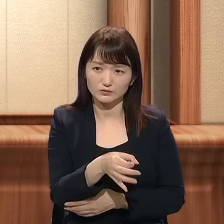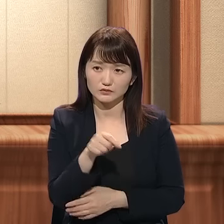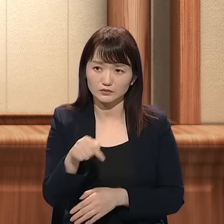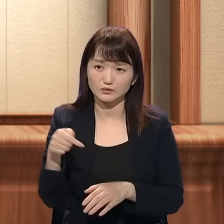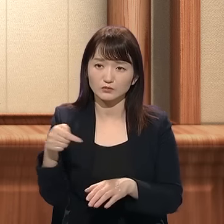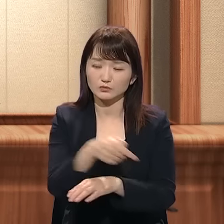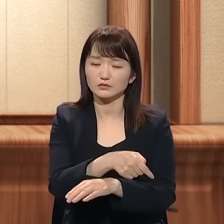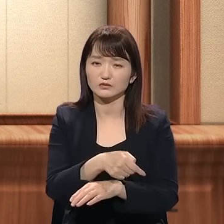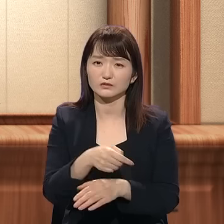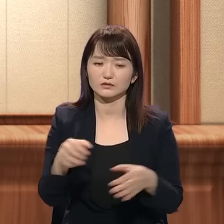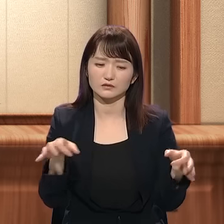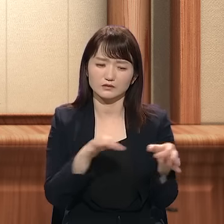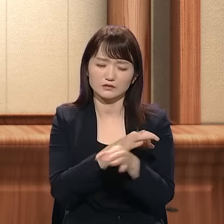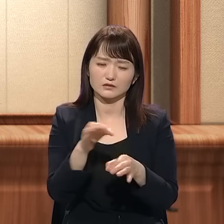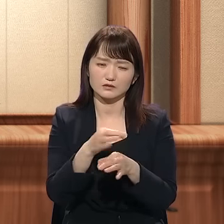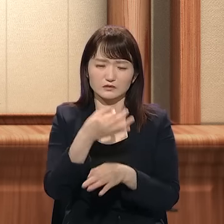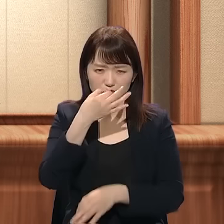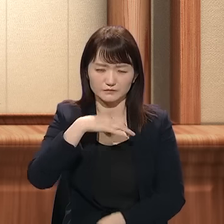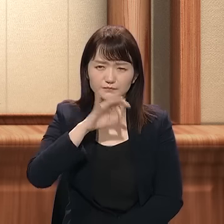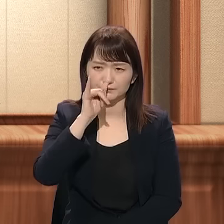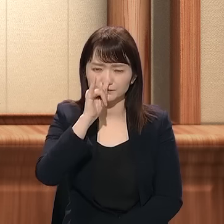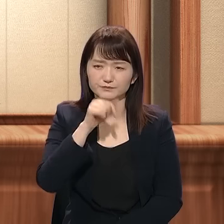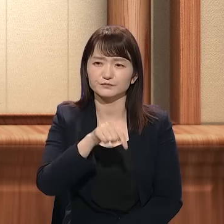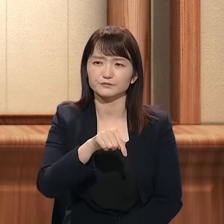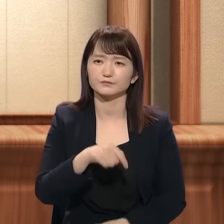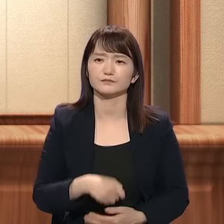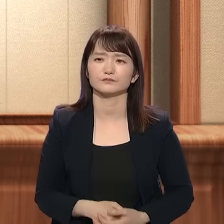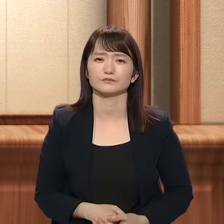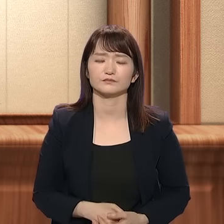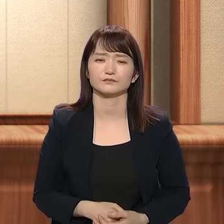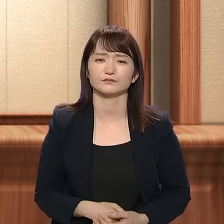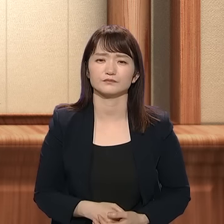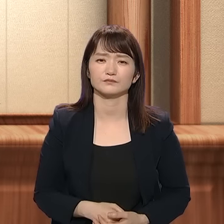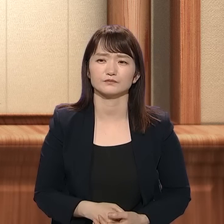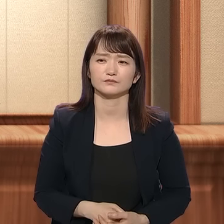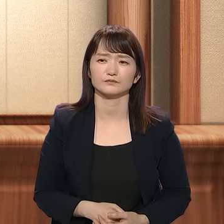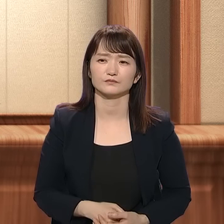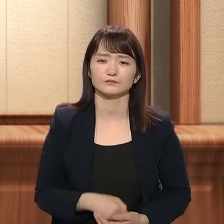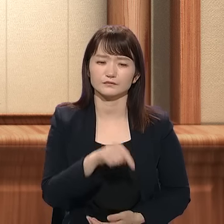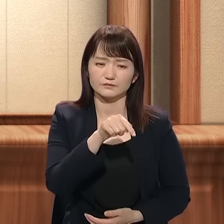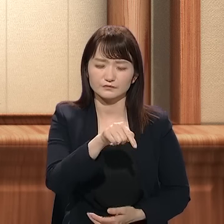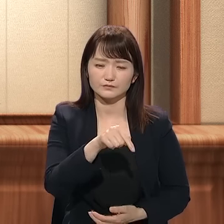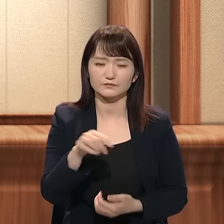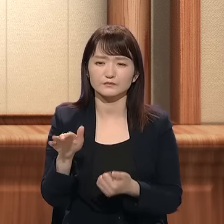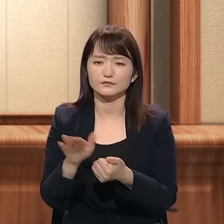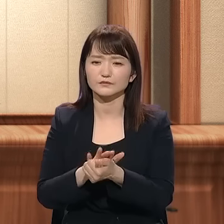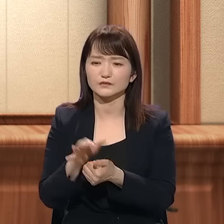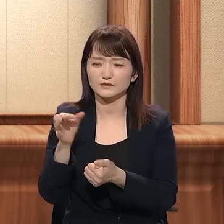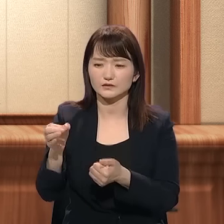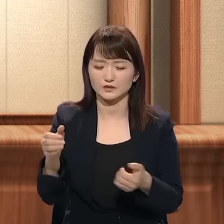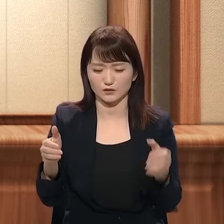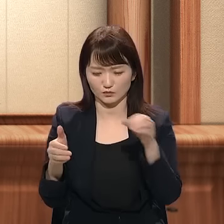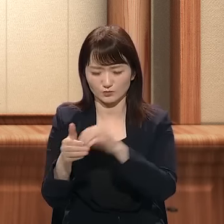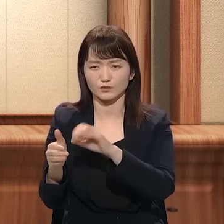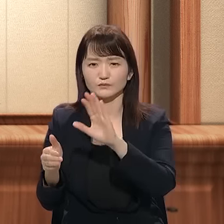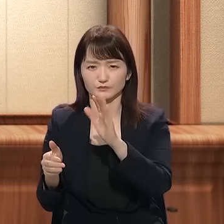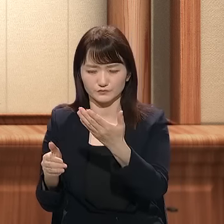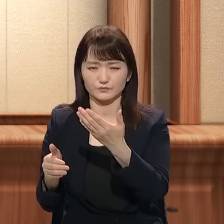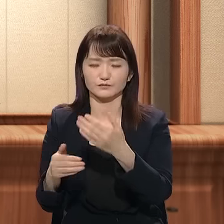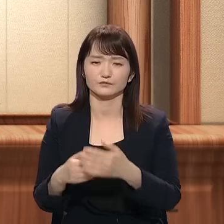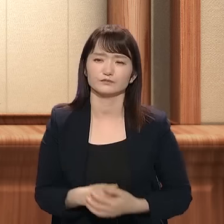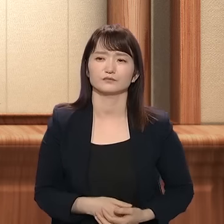어 경제적 이을 상당히 많이 제공했던 부분 이것을 너무 많이 제공 있기 때문에 이게 위자료에 조금 반영돼야 되는 거 아니냐라고 봤던 거